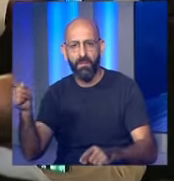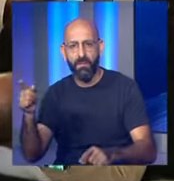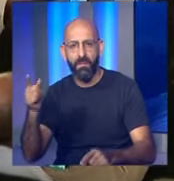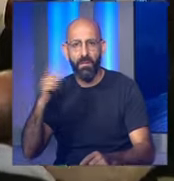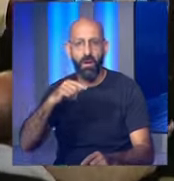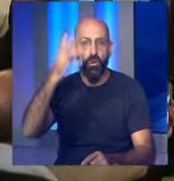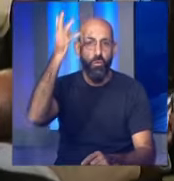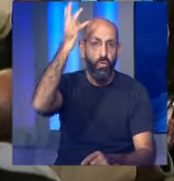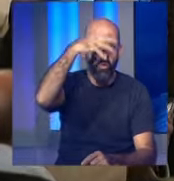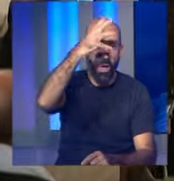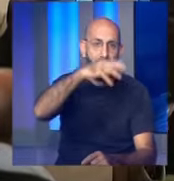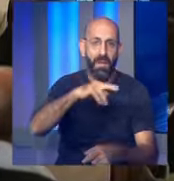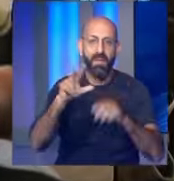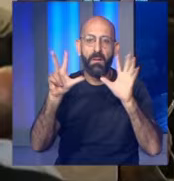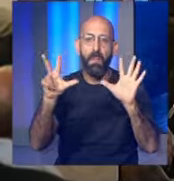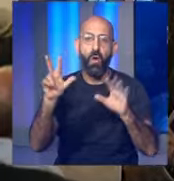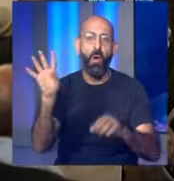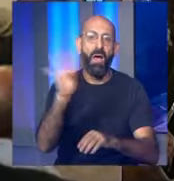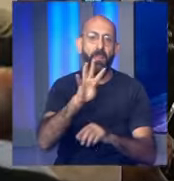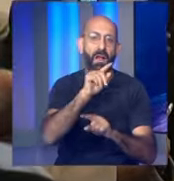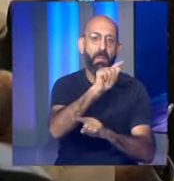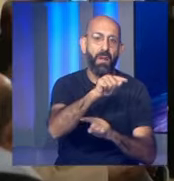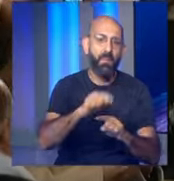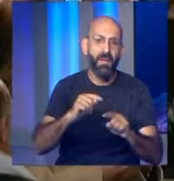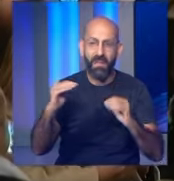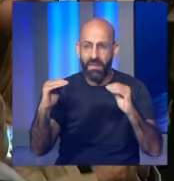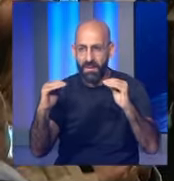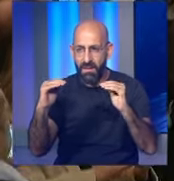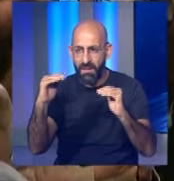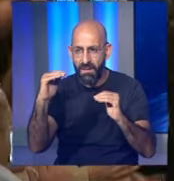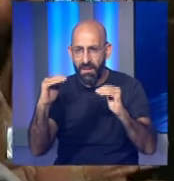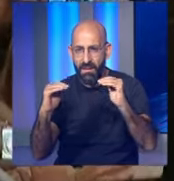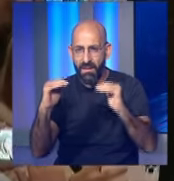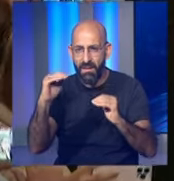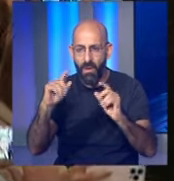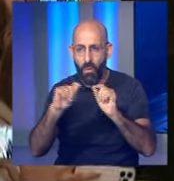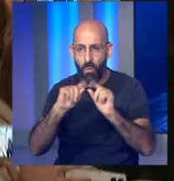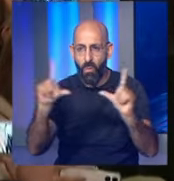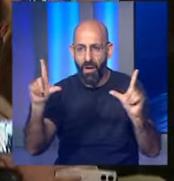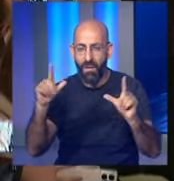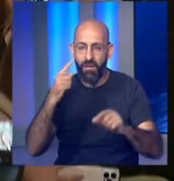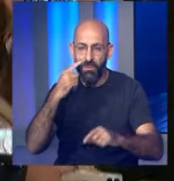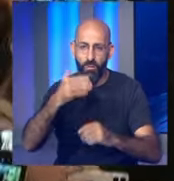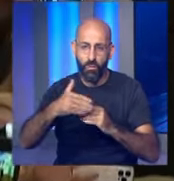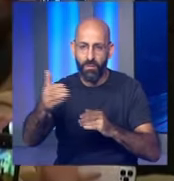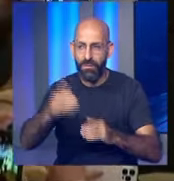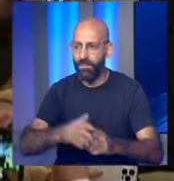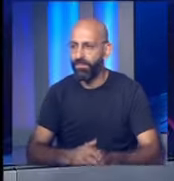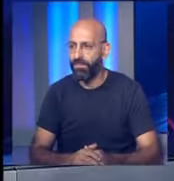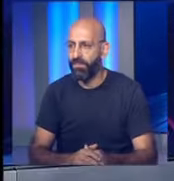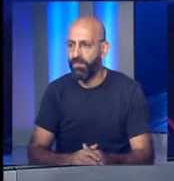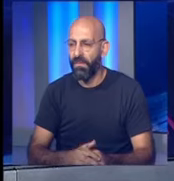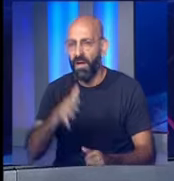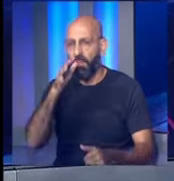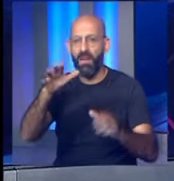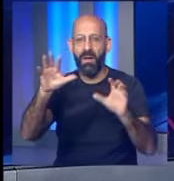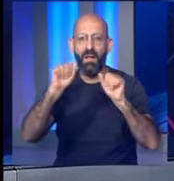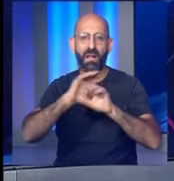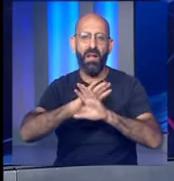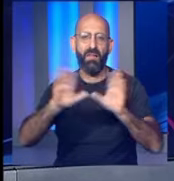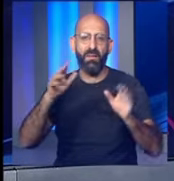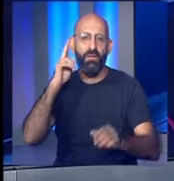إلى أن 49% يؤيدون هاريس مقابل 42% يدعمون ترامب. إذن